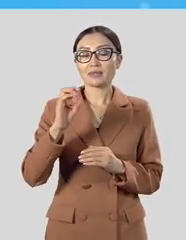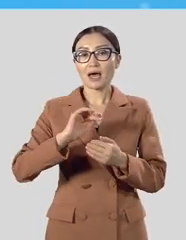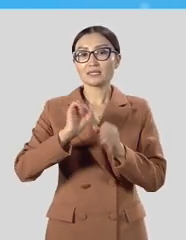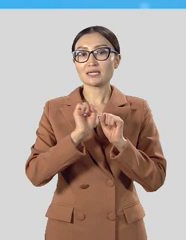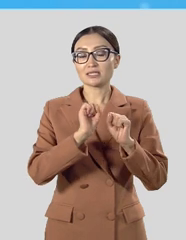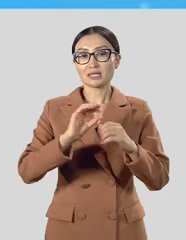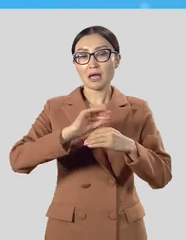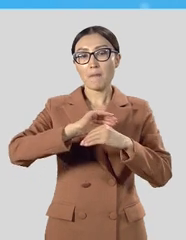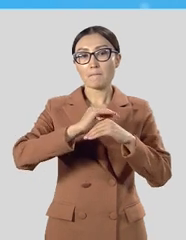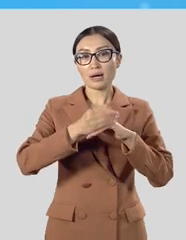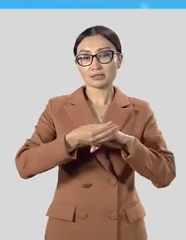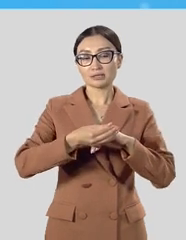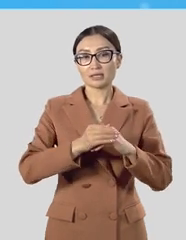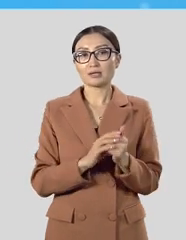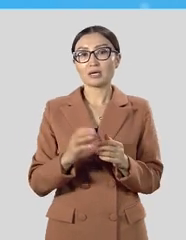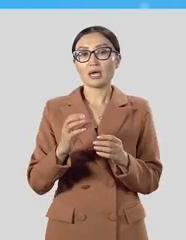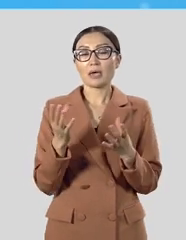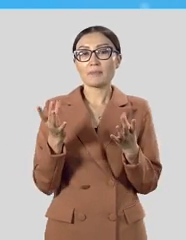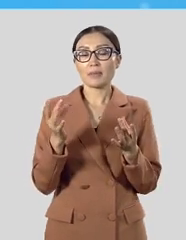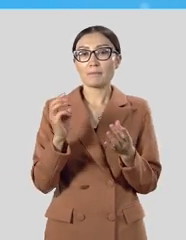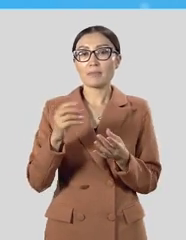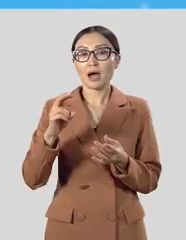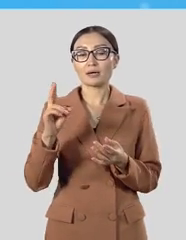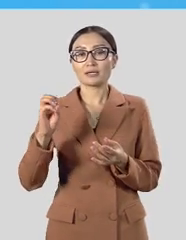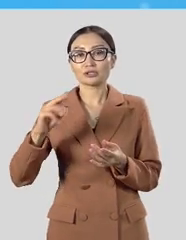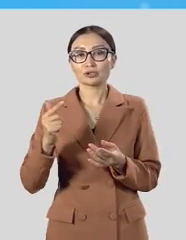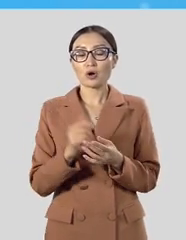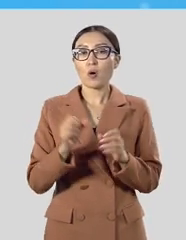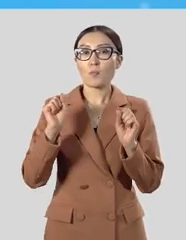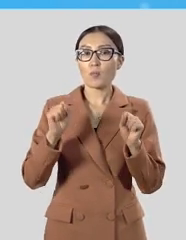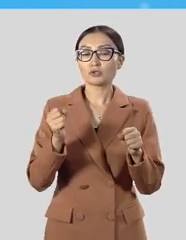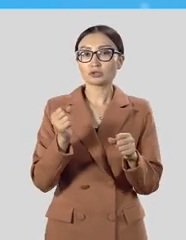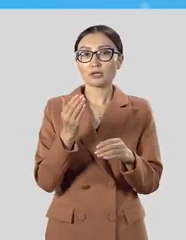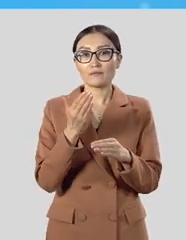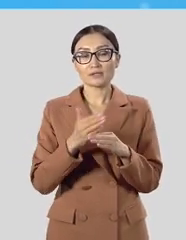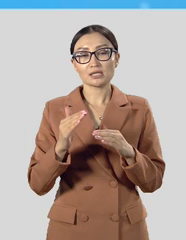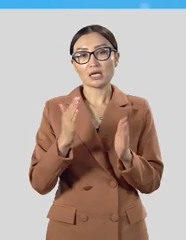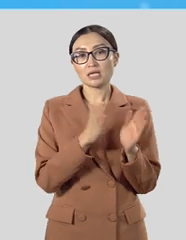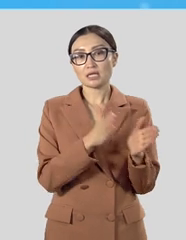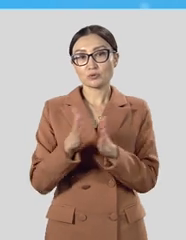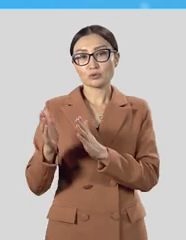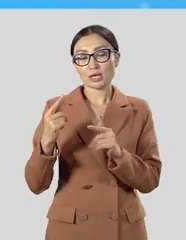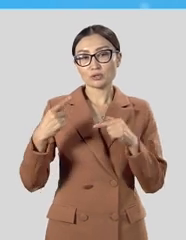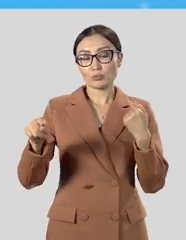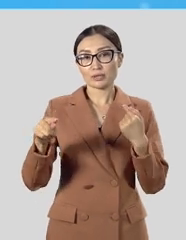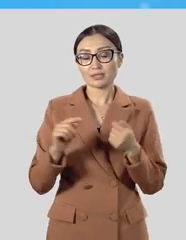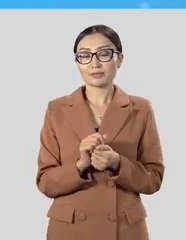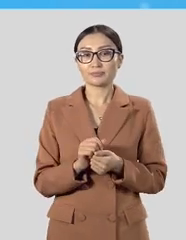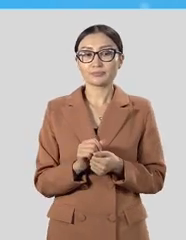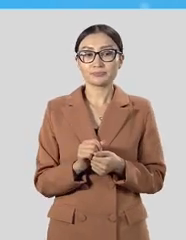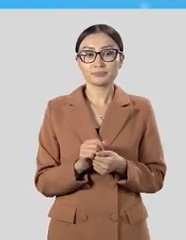покрытые толстой оболочкой, сочной мякотью околоплодника. Можно выделить следующие особенности